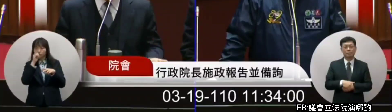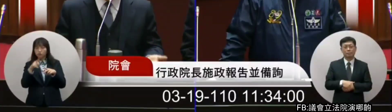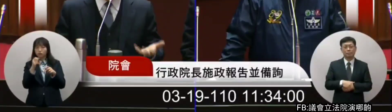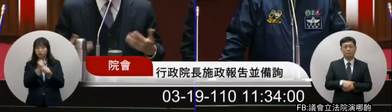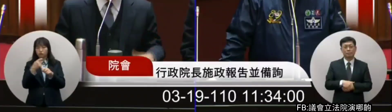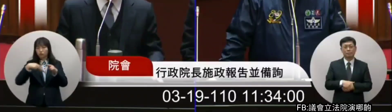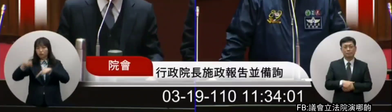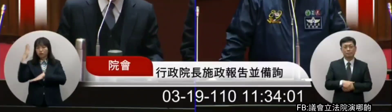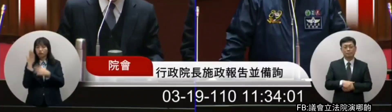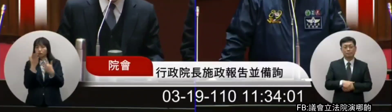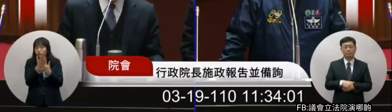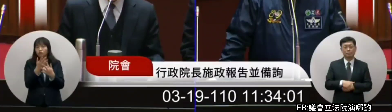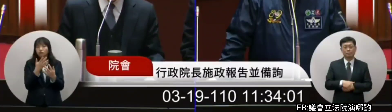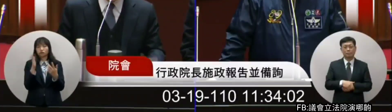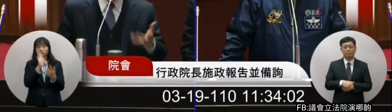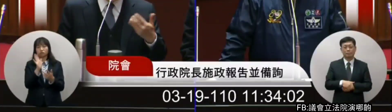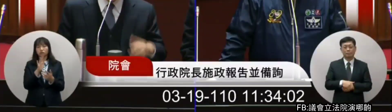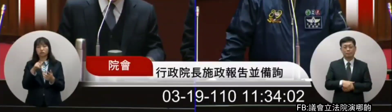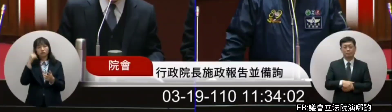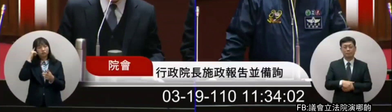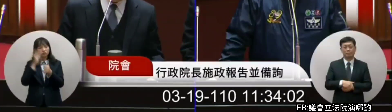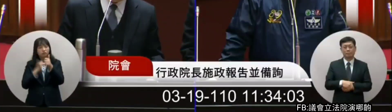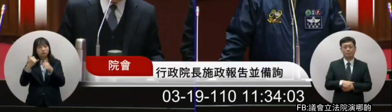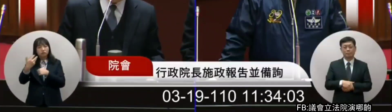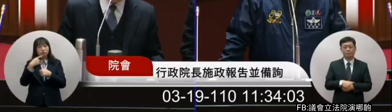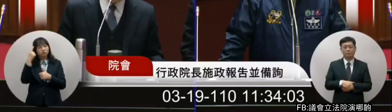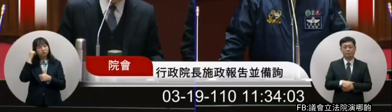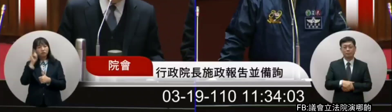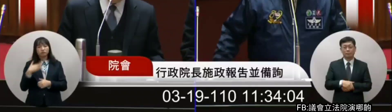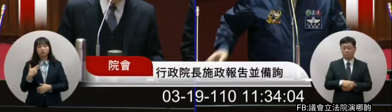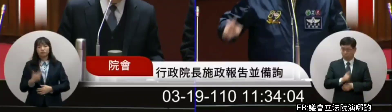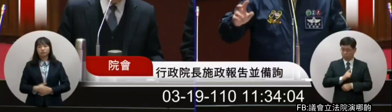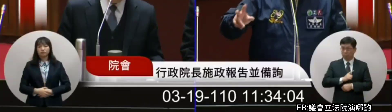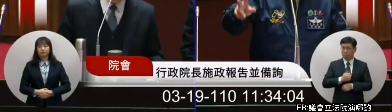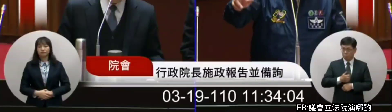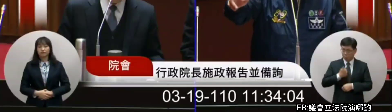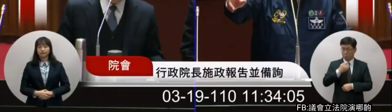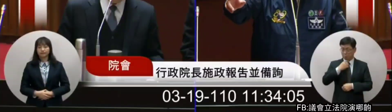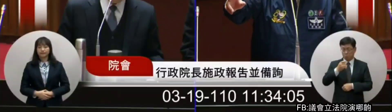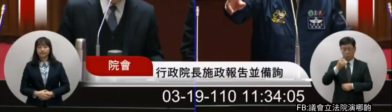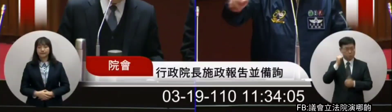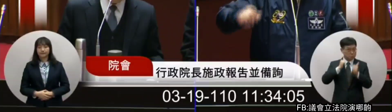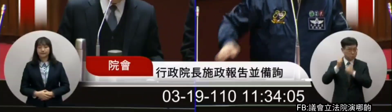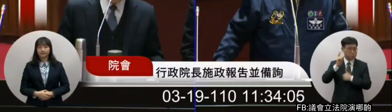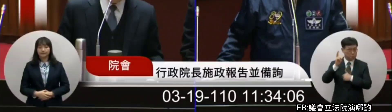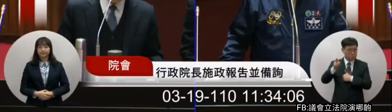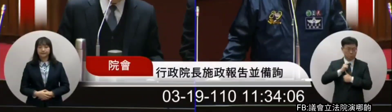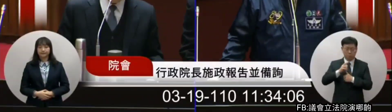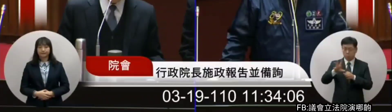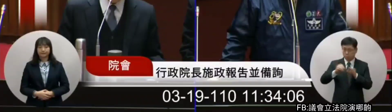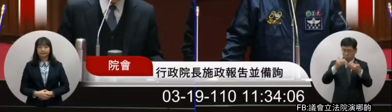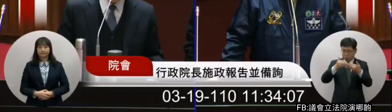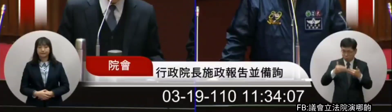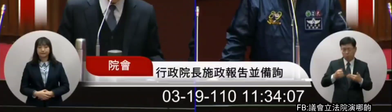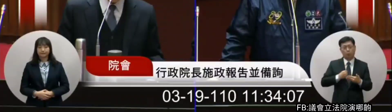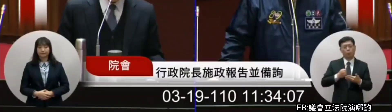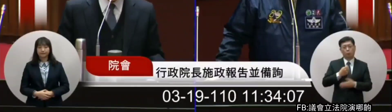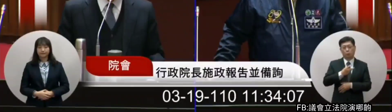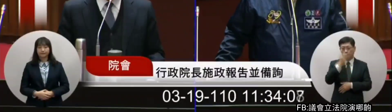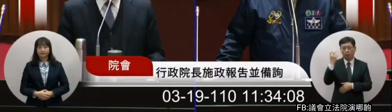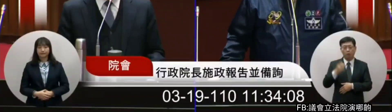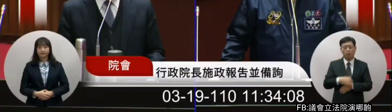向也不介入不干预，不晓得委员在讲什么。 您要是好好的回去请他们提供你资料，你就会知